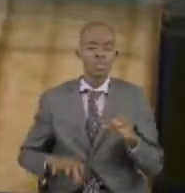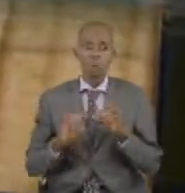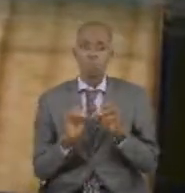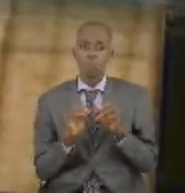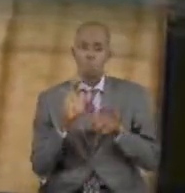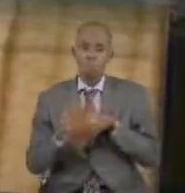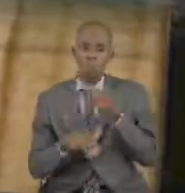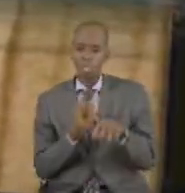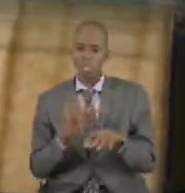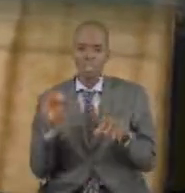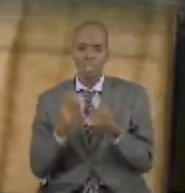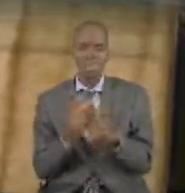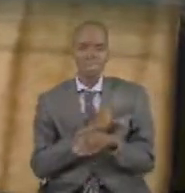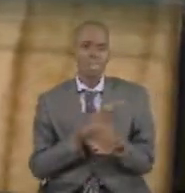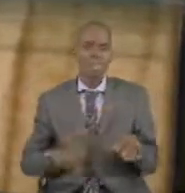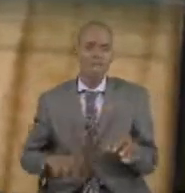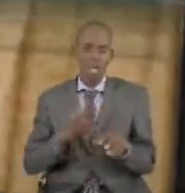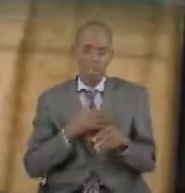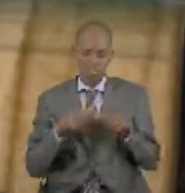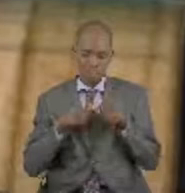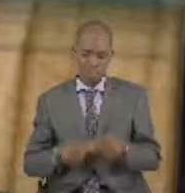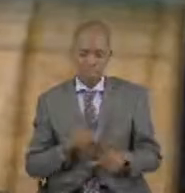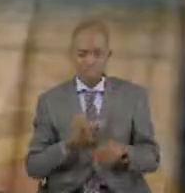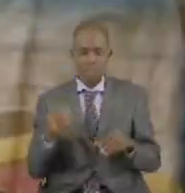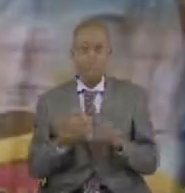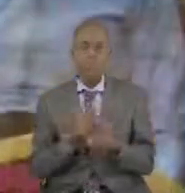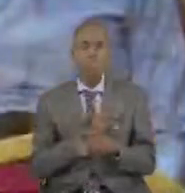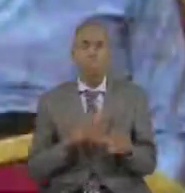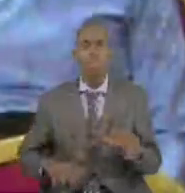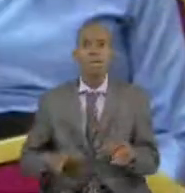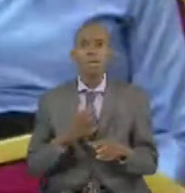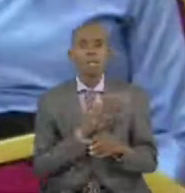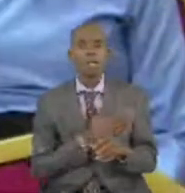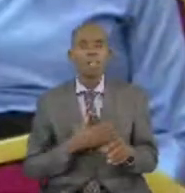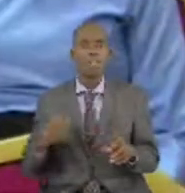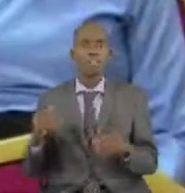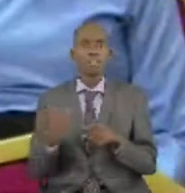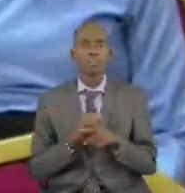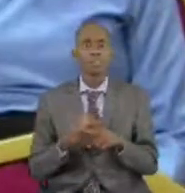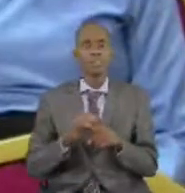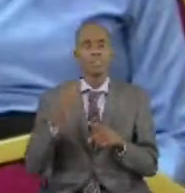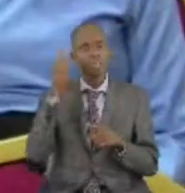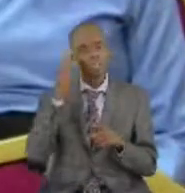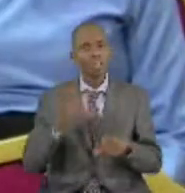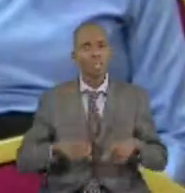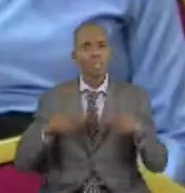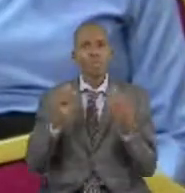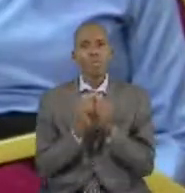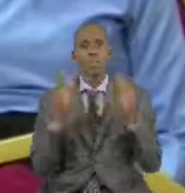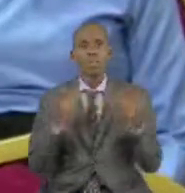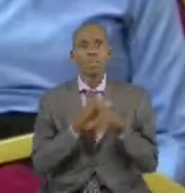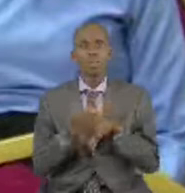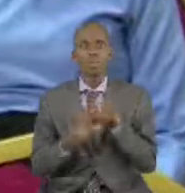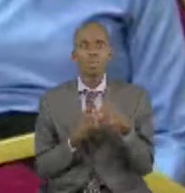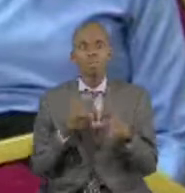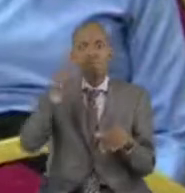en crise tout en demeurant un crayon et jouer avec le mensonge et